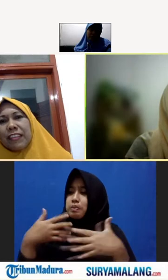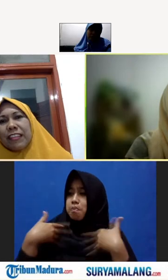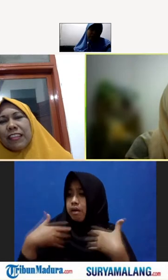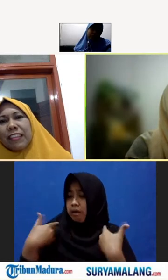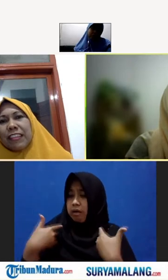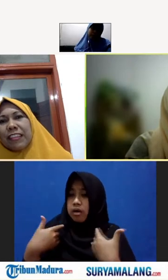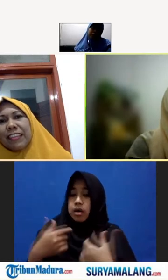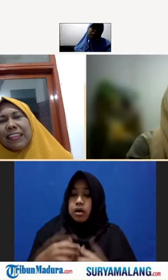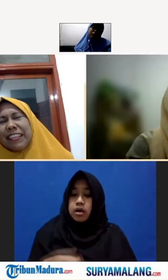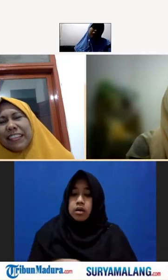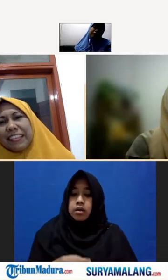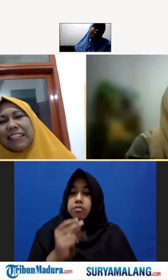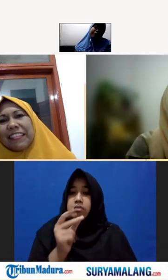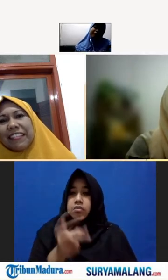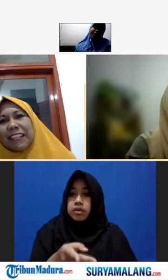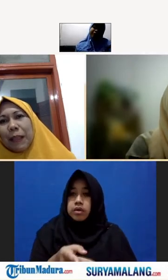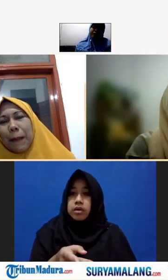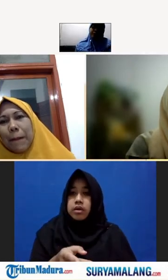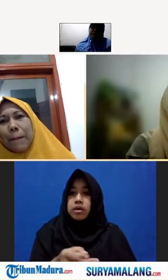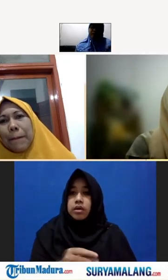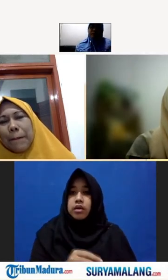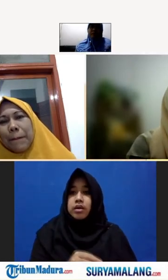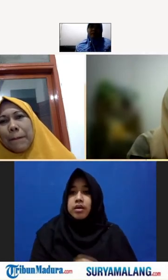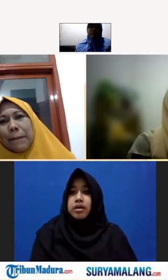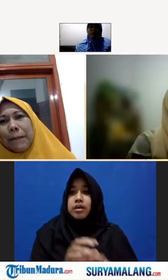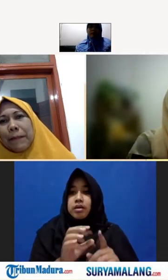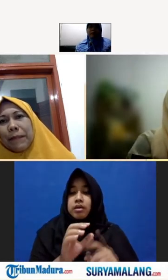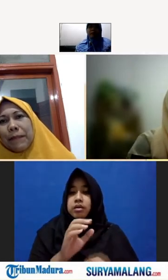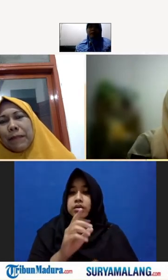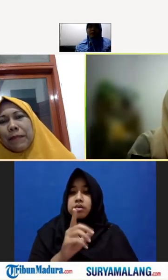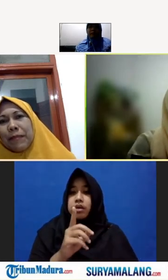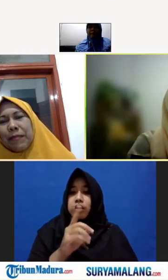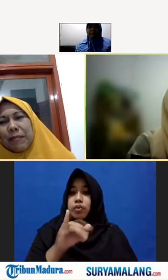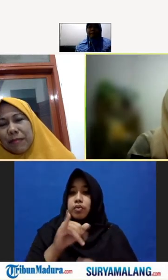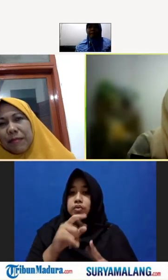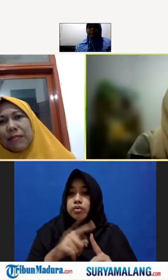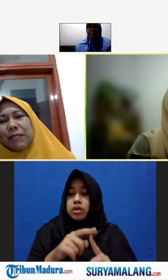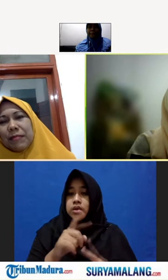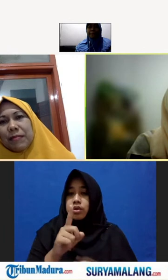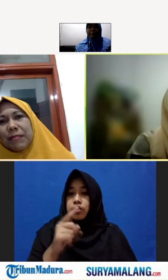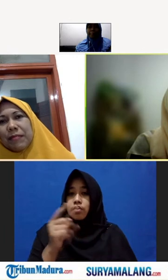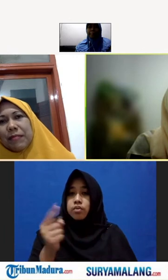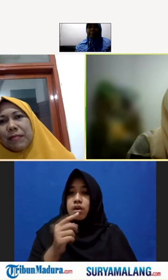duit jajan 10 juta per bulan. Terus tiba-tiba ambil nih.